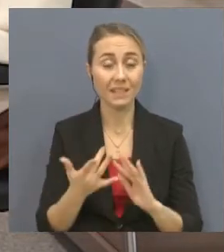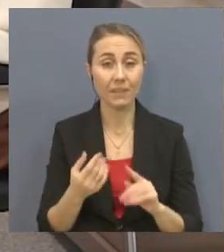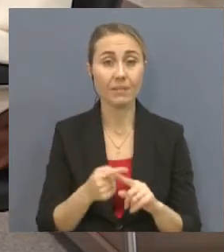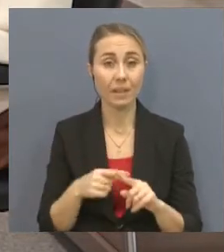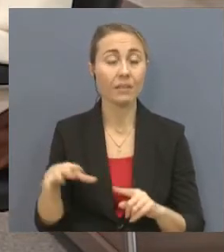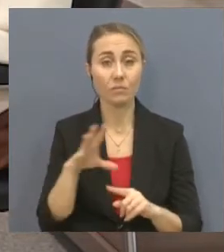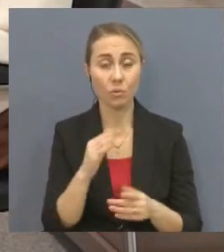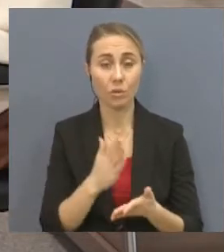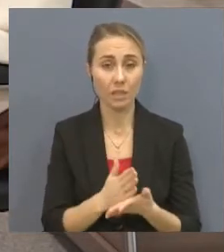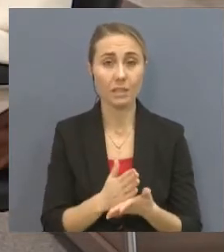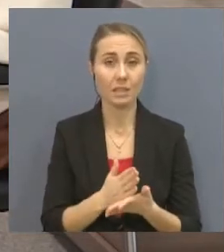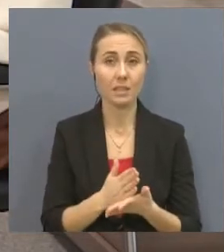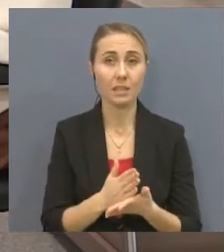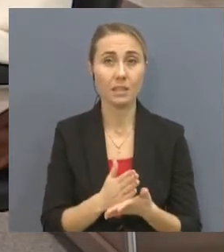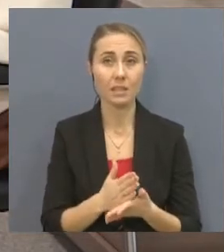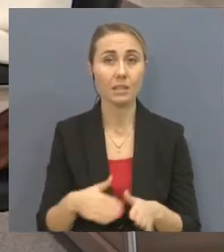схожи с нашими реальностями